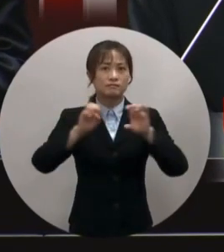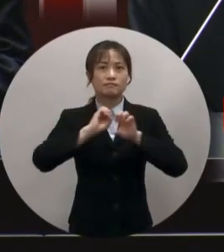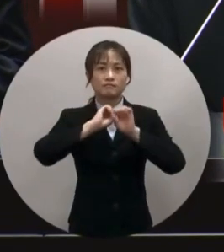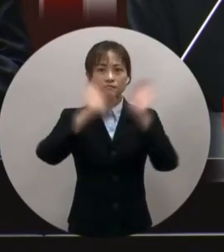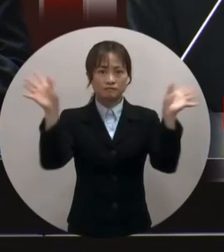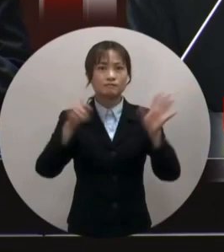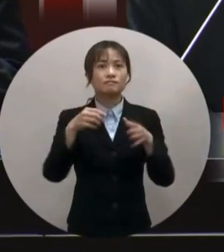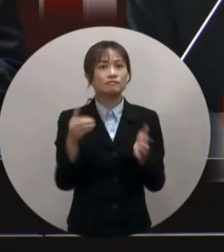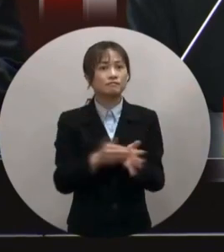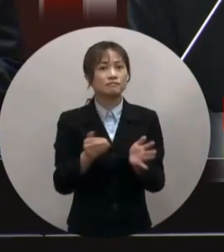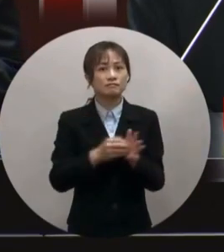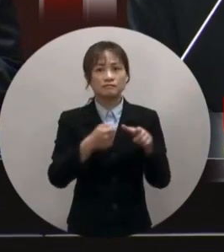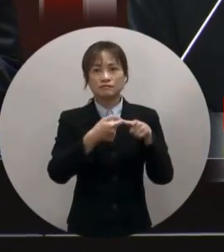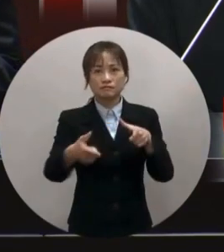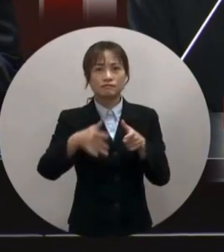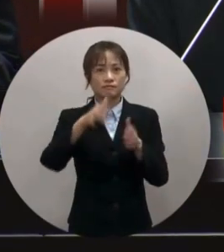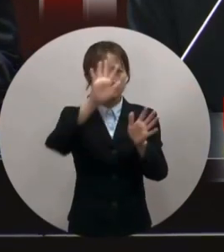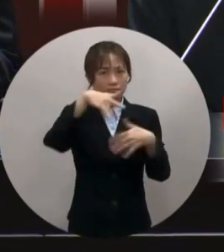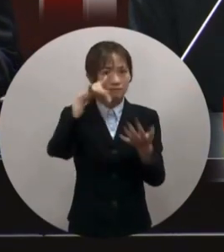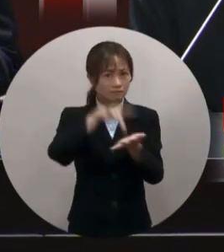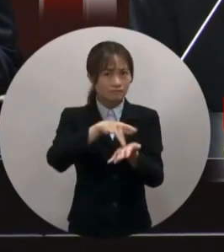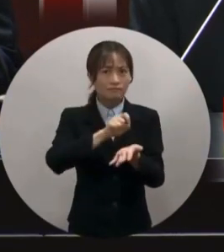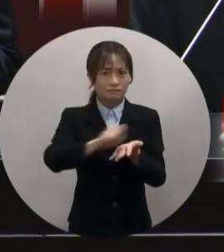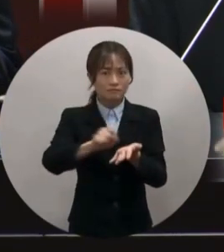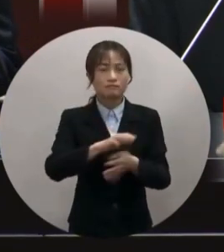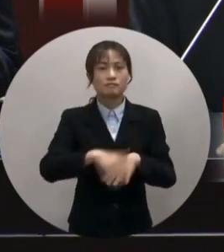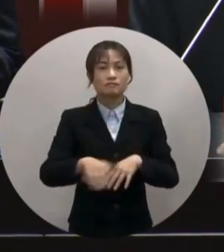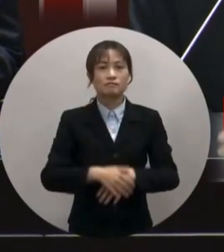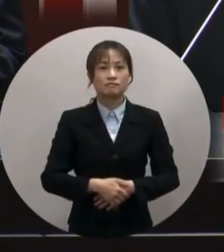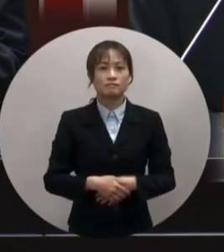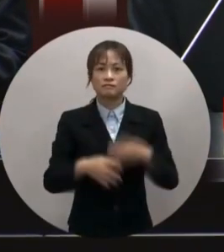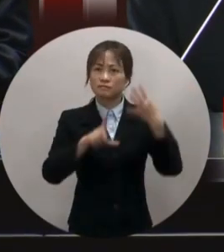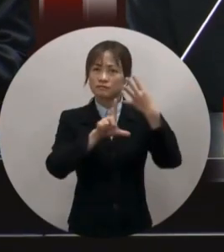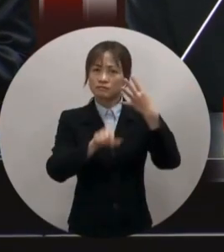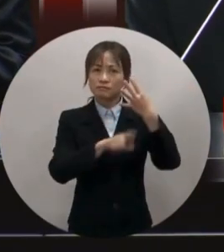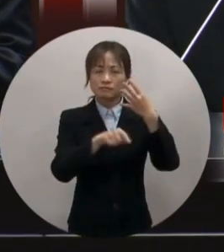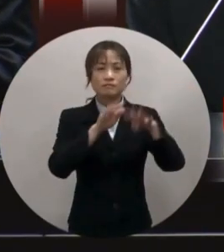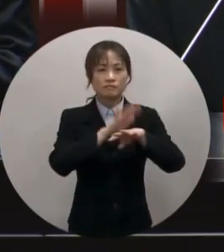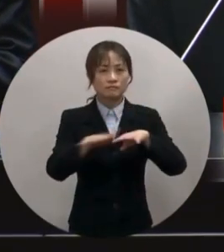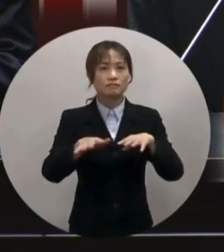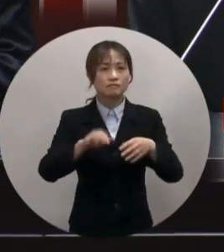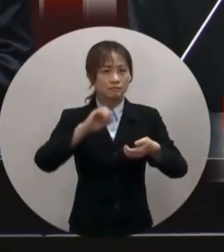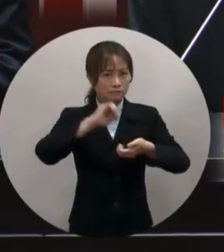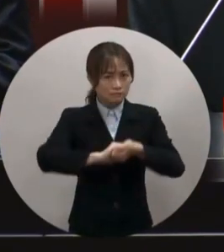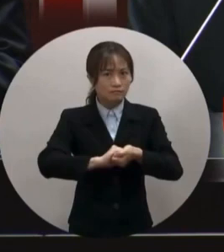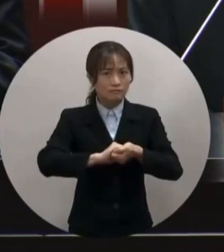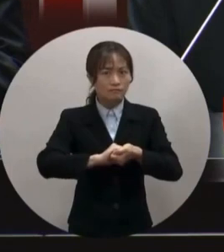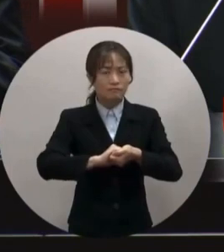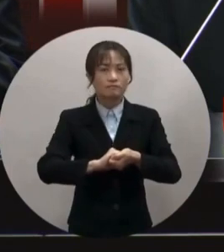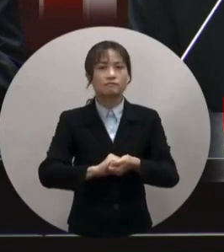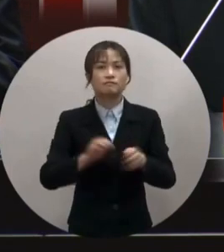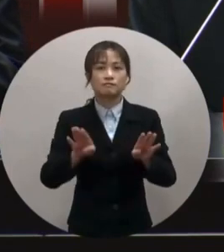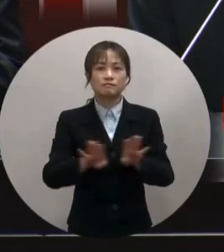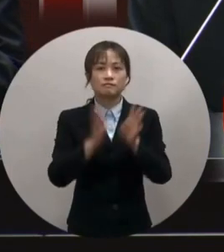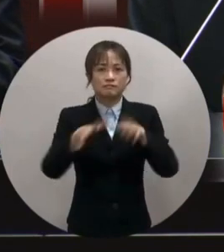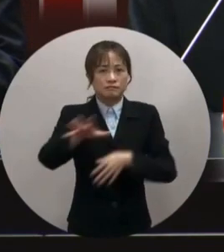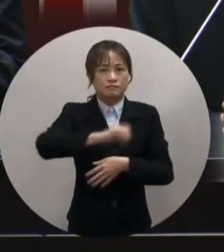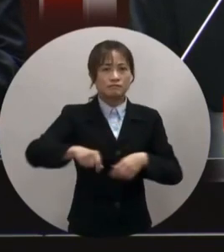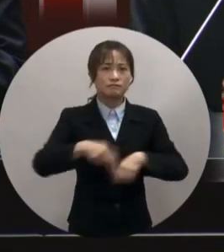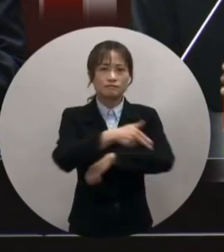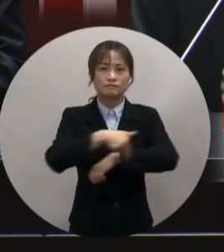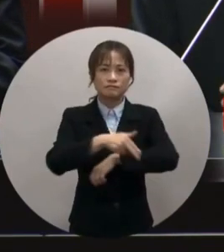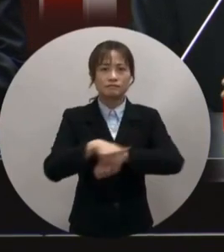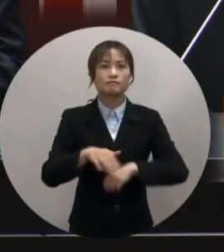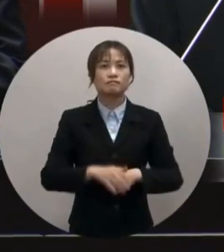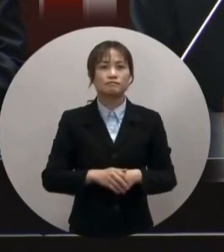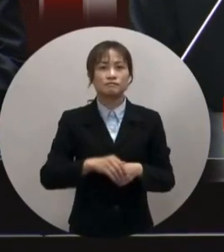會這個就決標之後展開新的整體的規劃就是平南快速道路